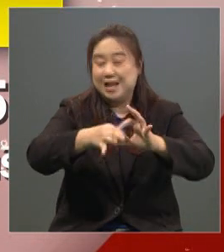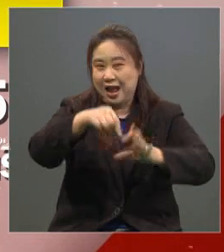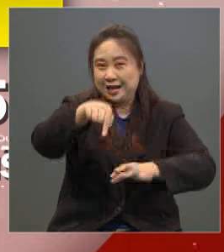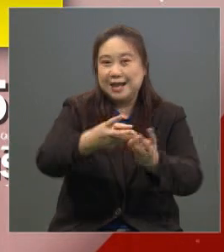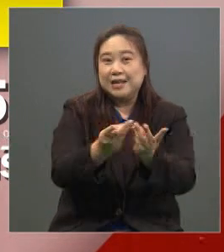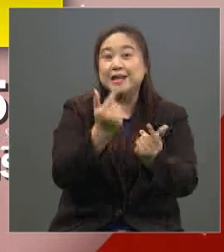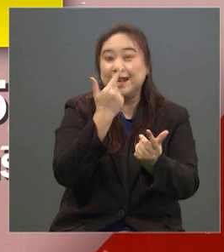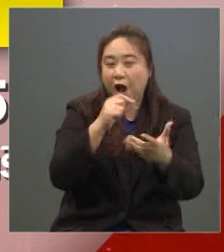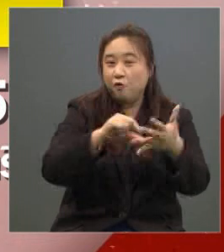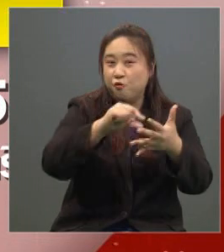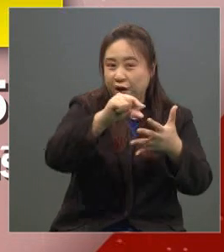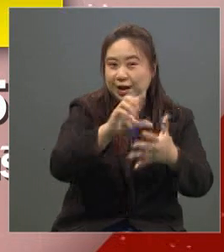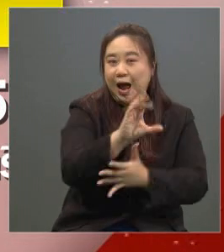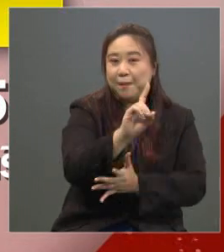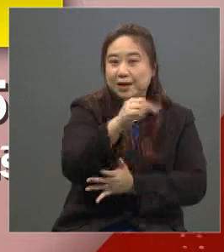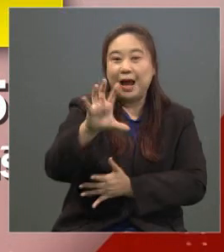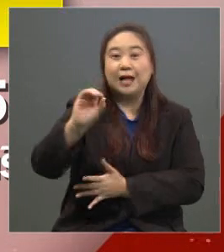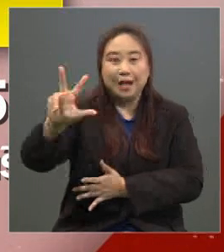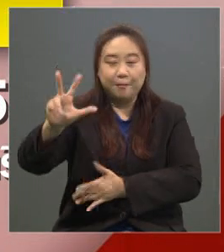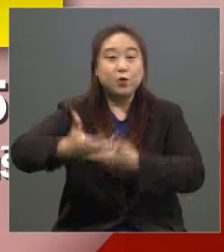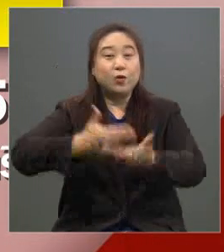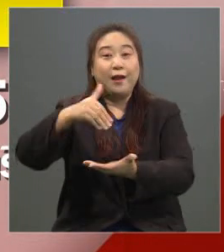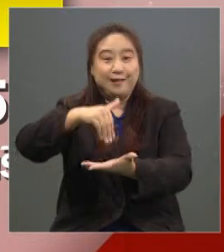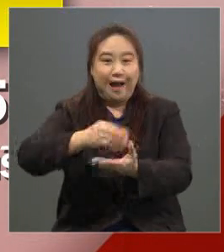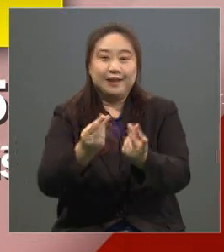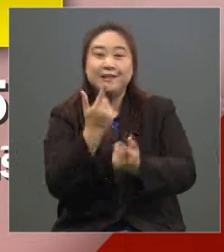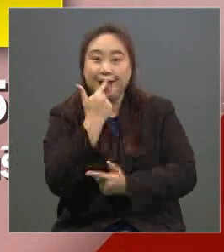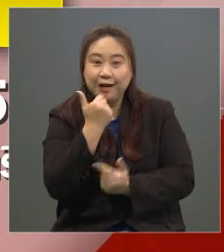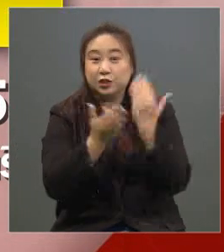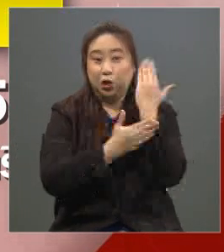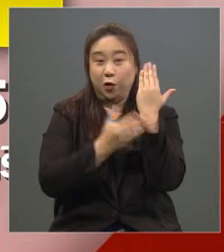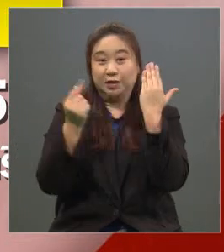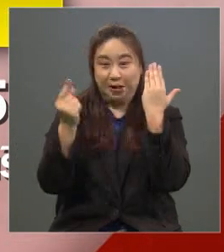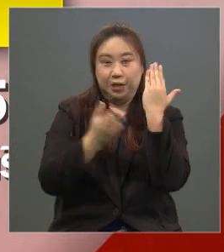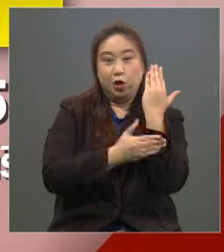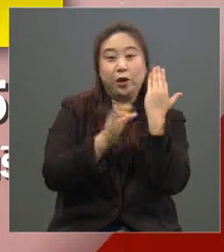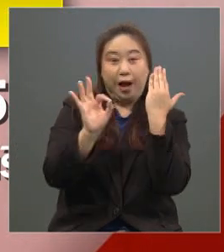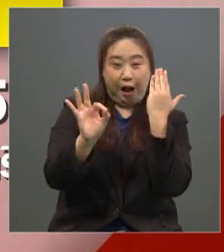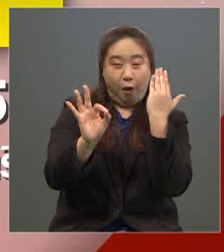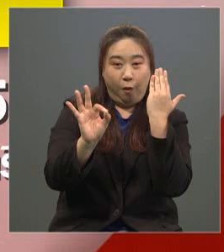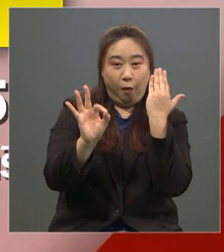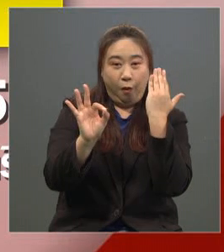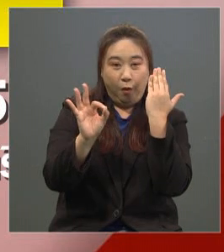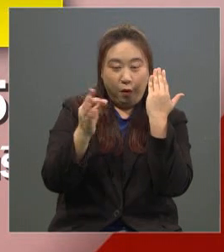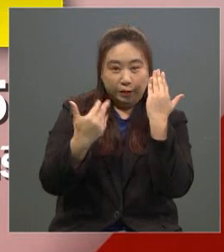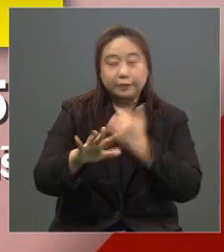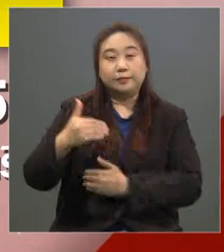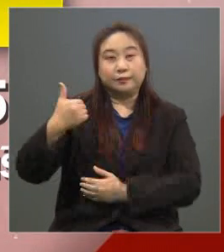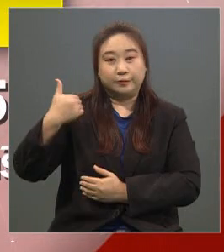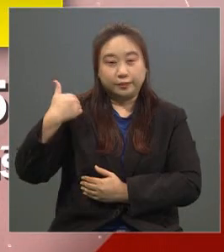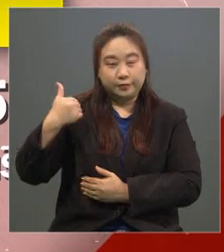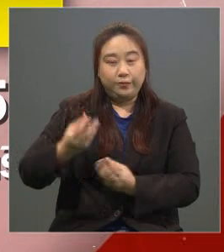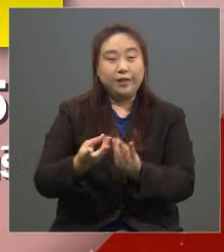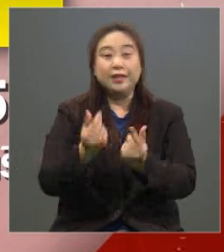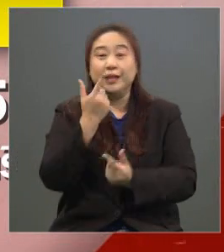51-53ตรงตลาดกลางดินแดงซอยประชาสงเคราะห์ 11ซอยประชาสงเคราะห์ 9ผ่านสำนักงานเคหะนครหลวงสาขา